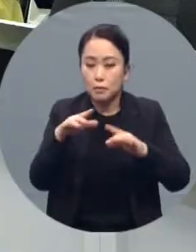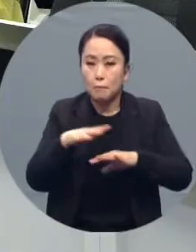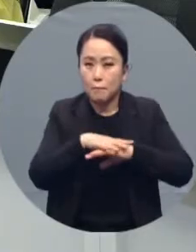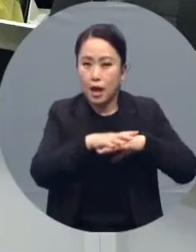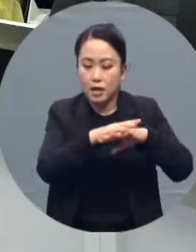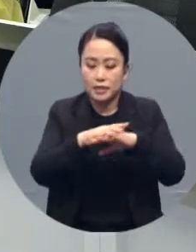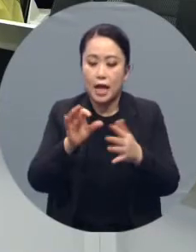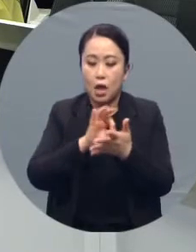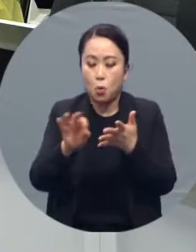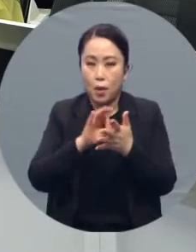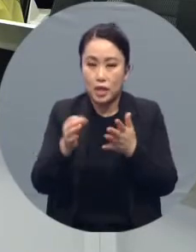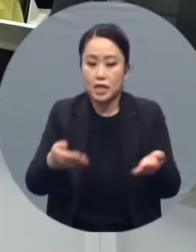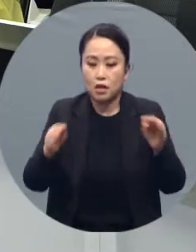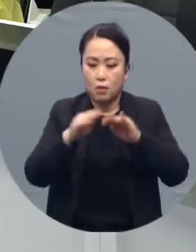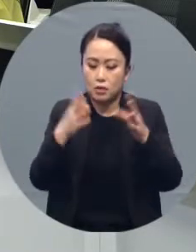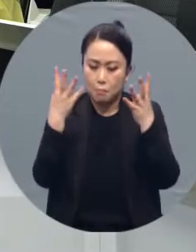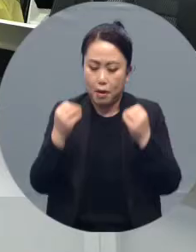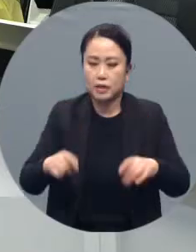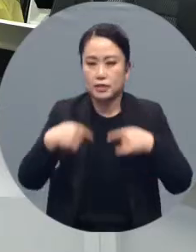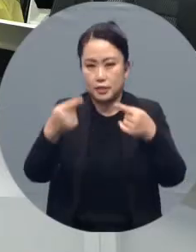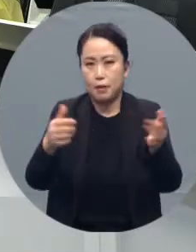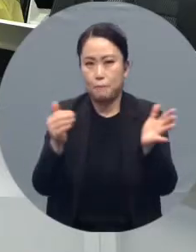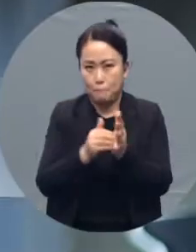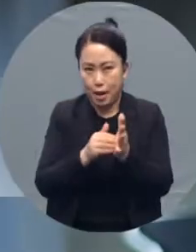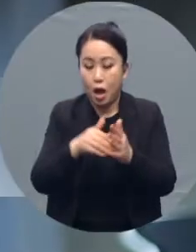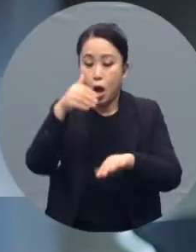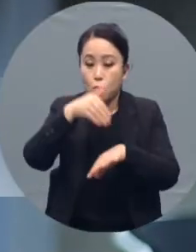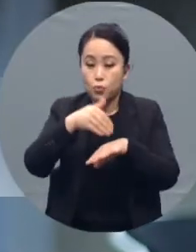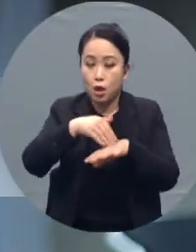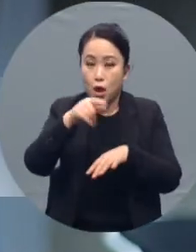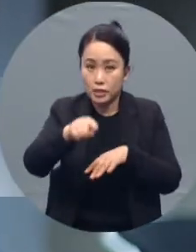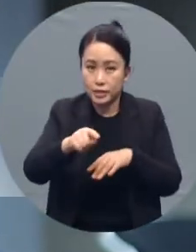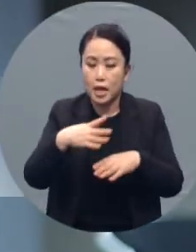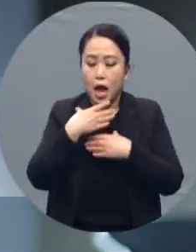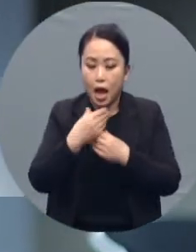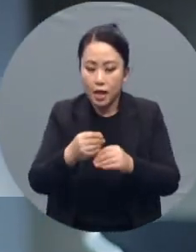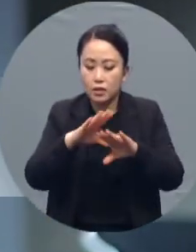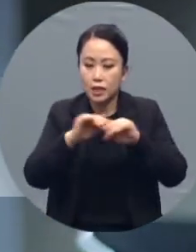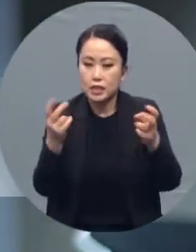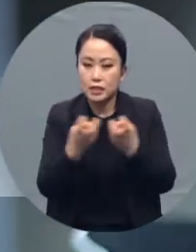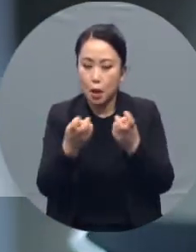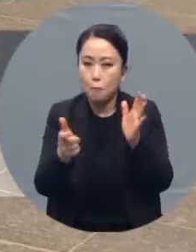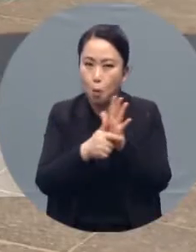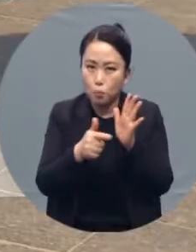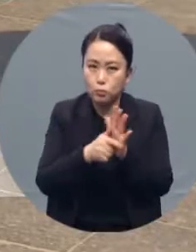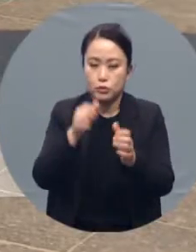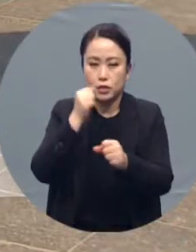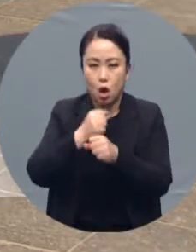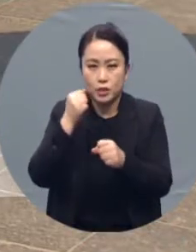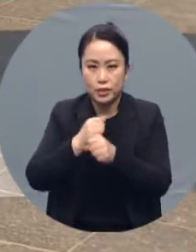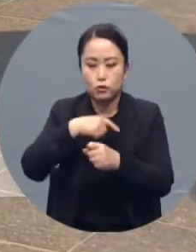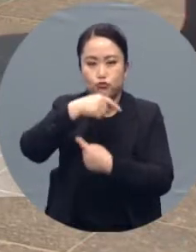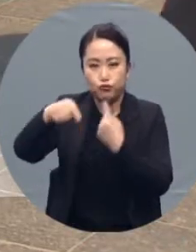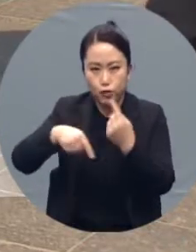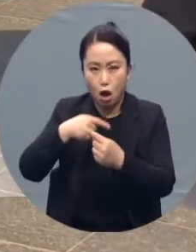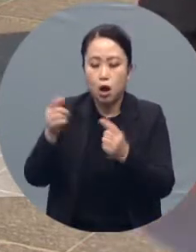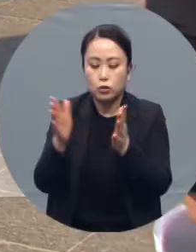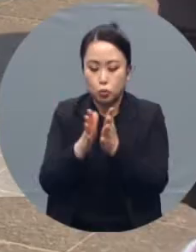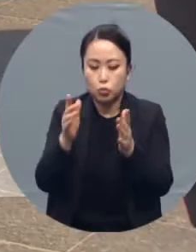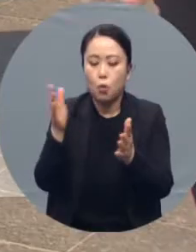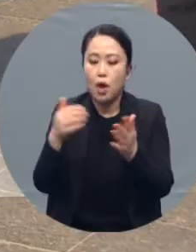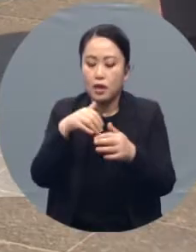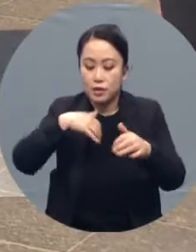참여했습니다. 훈련은 재난안전대책본부 설치와 운영, 현장 통제, 구조 구급 활동까지